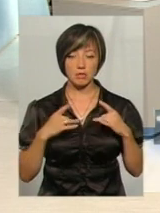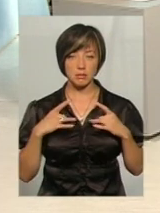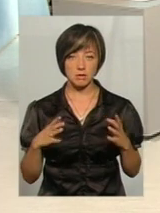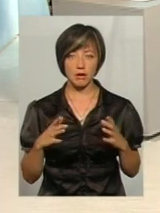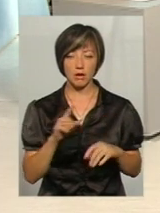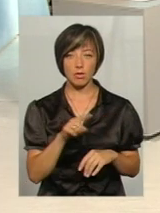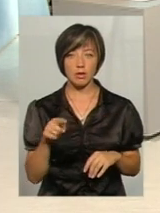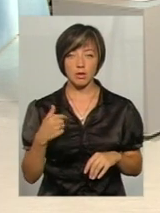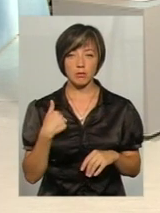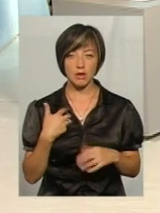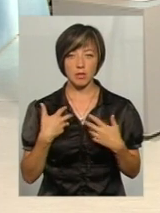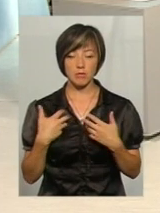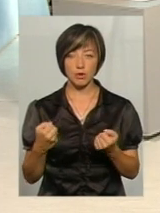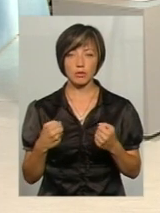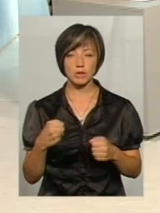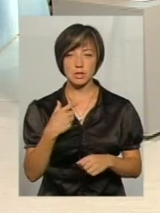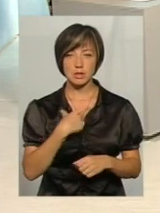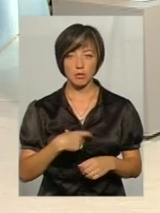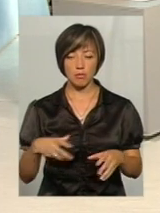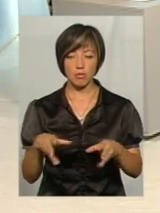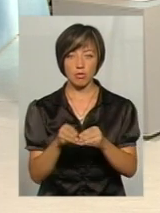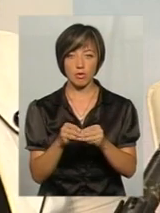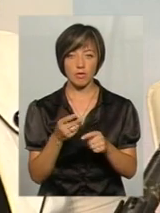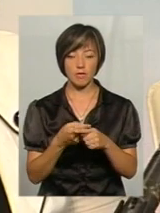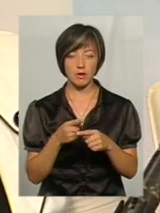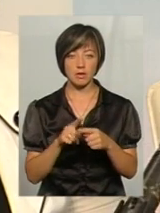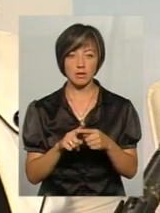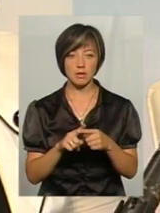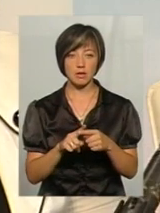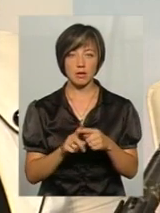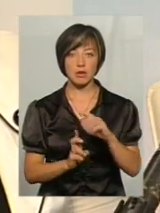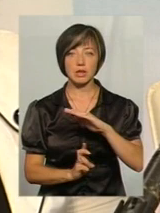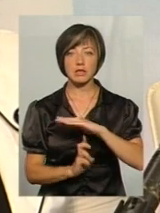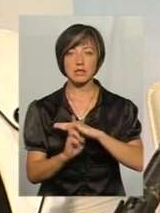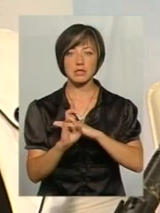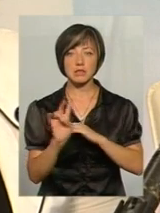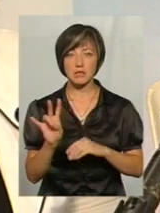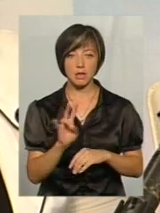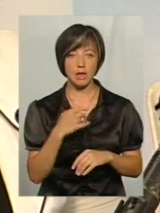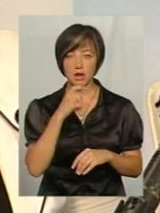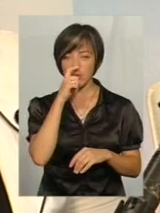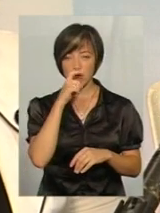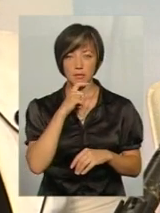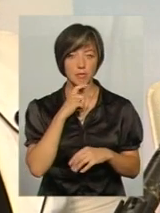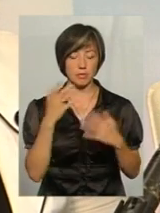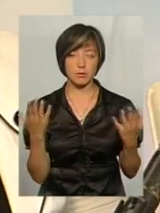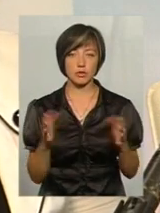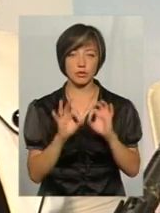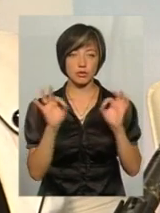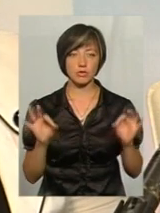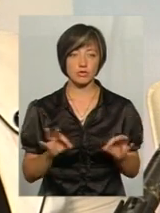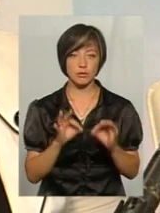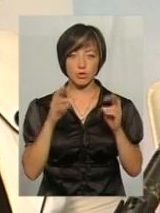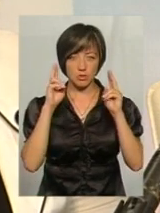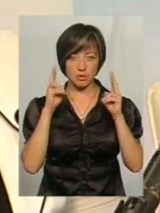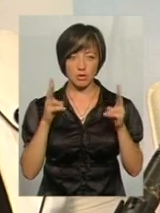они меня берут с собой в этот, к церкви. Я не поняла, я вообще никогда ничего не